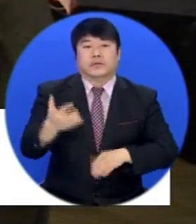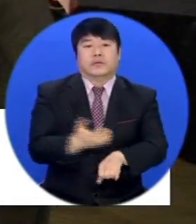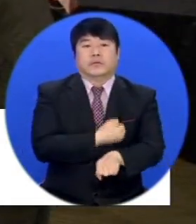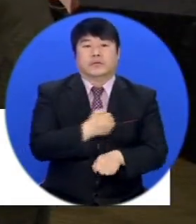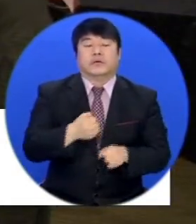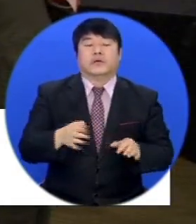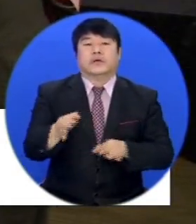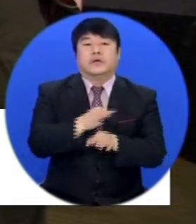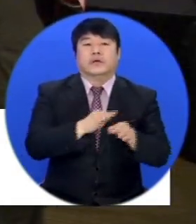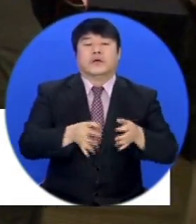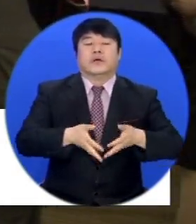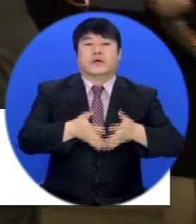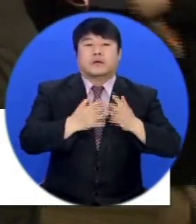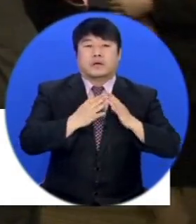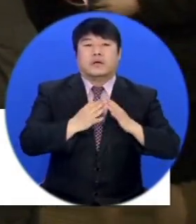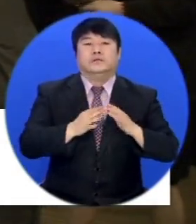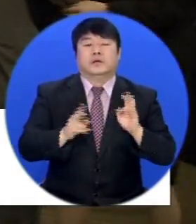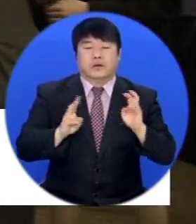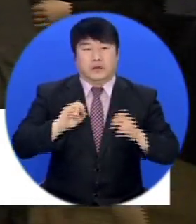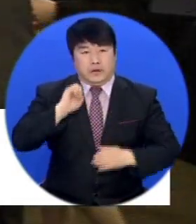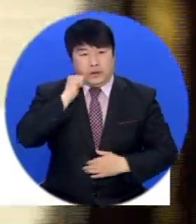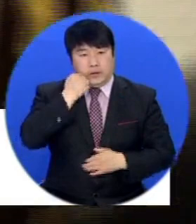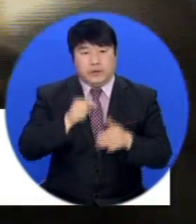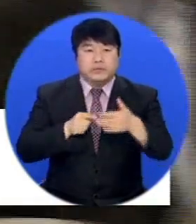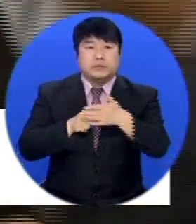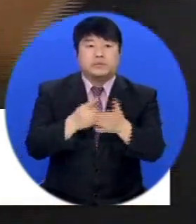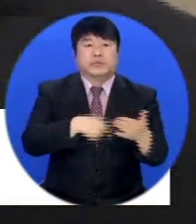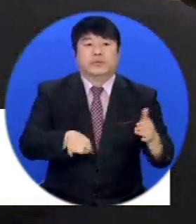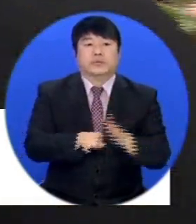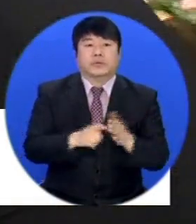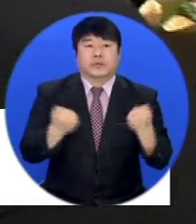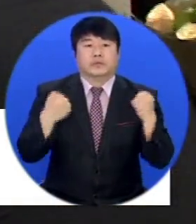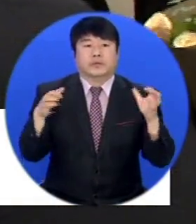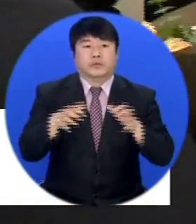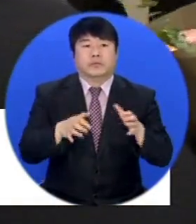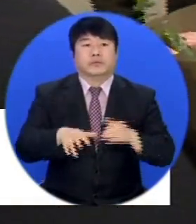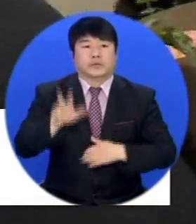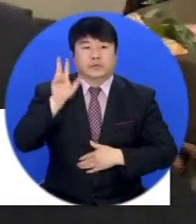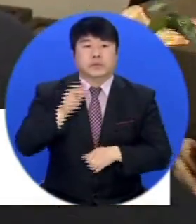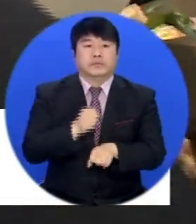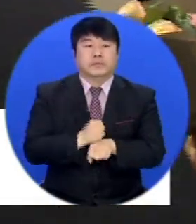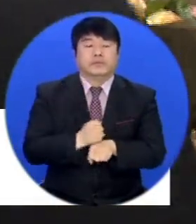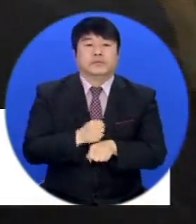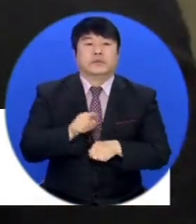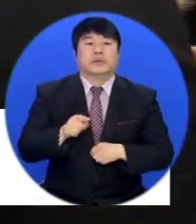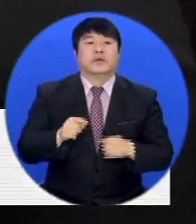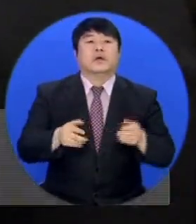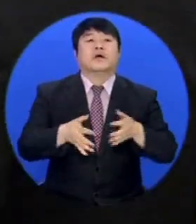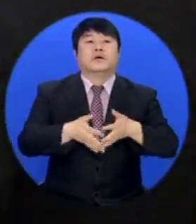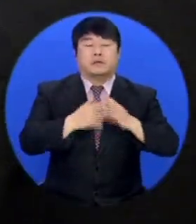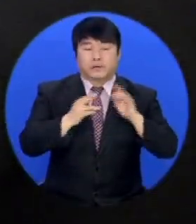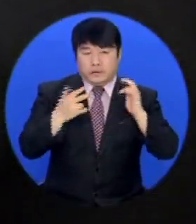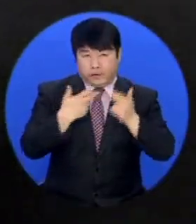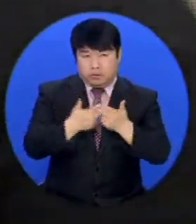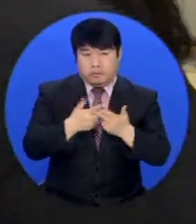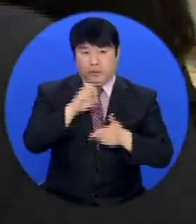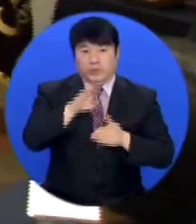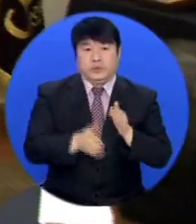지역 건설업계의 위기 극복을 위해 힘을 모으자고 다짐했습니다. 한편 건설협회